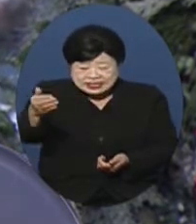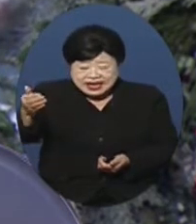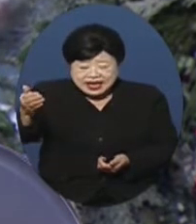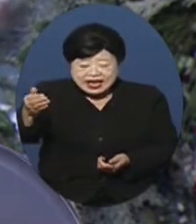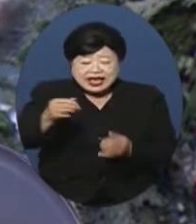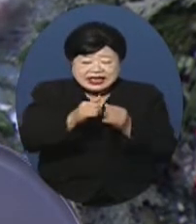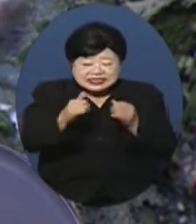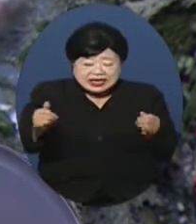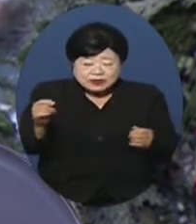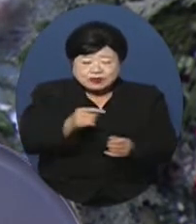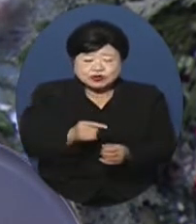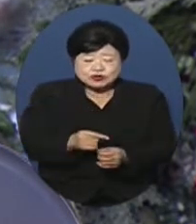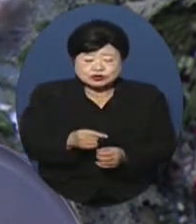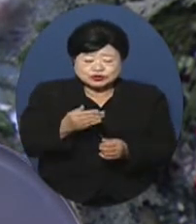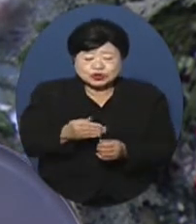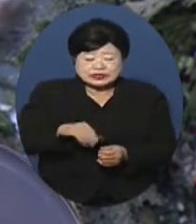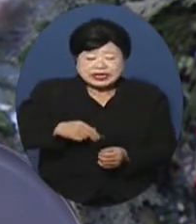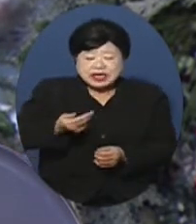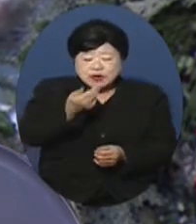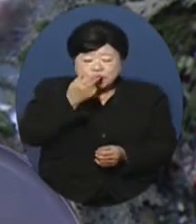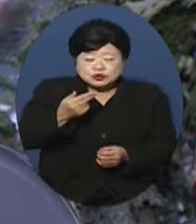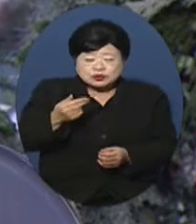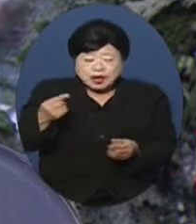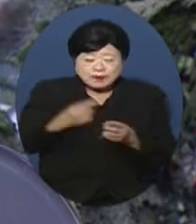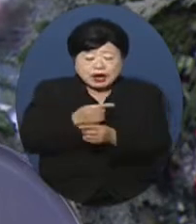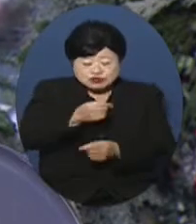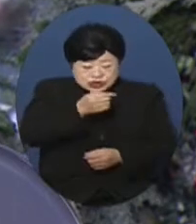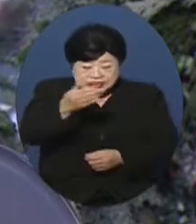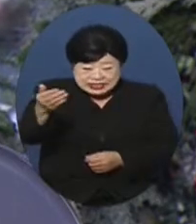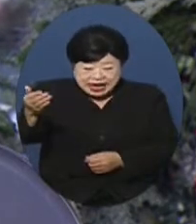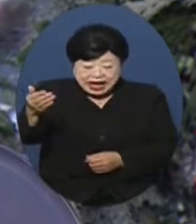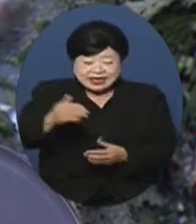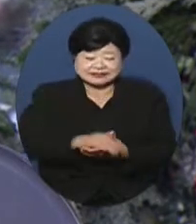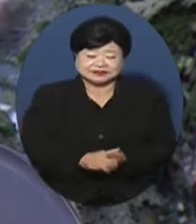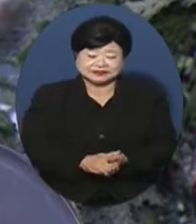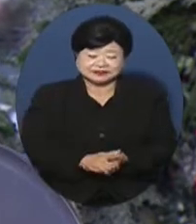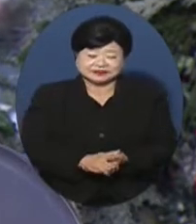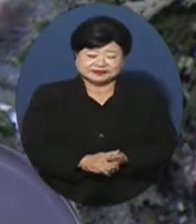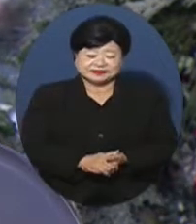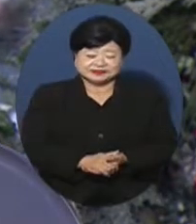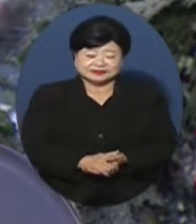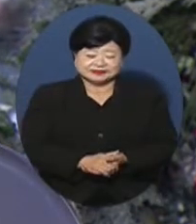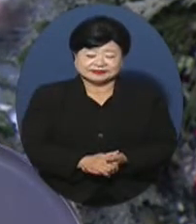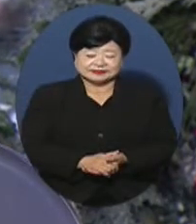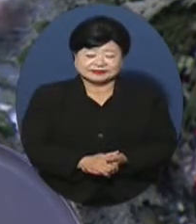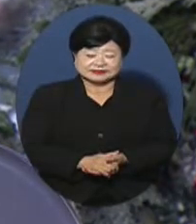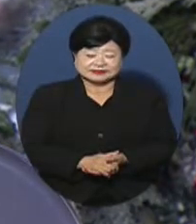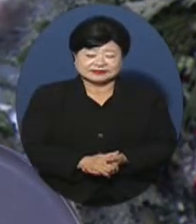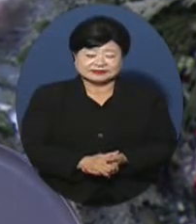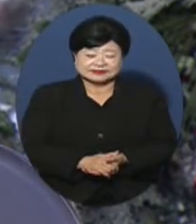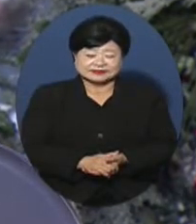사람이 무엇으로 줘 보자 게 목숨과 바꾸어 했냐면 말했습니다